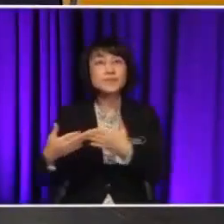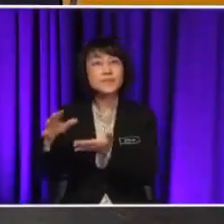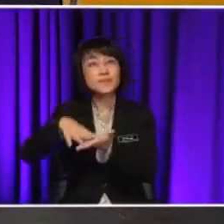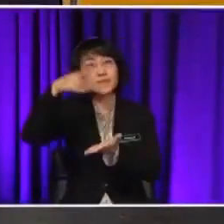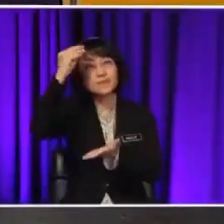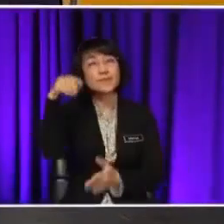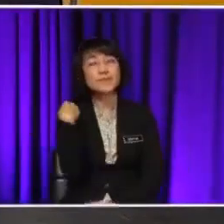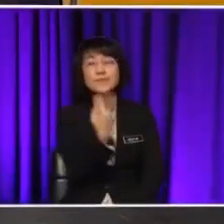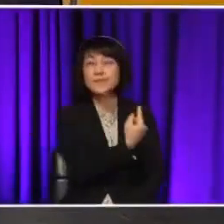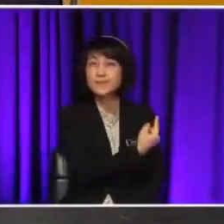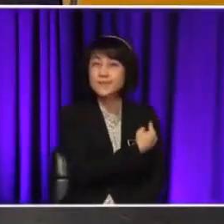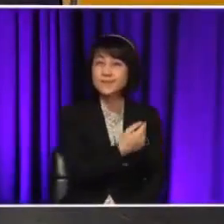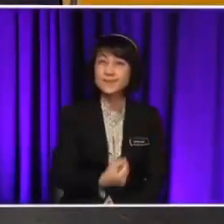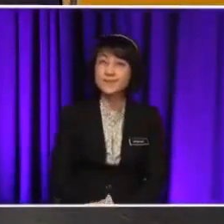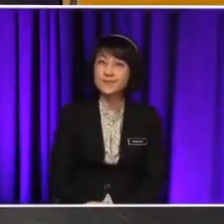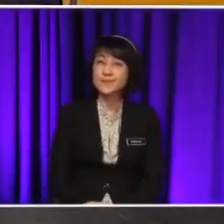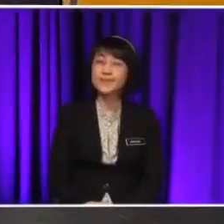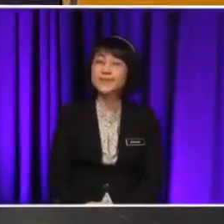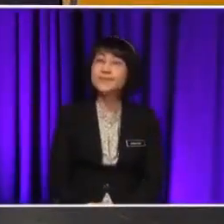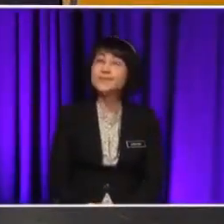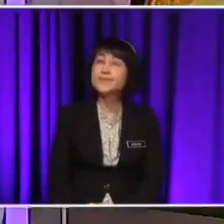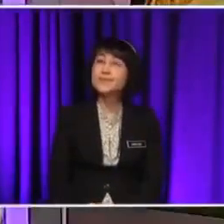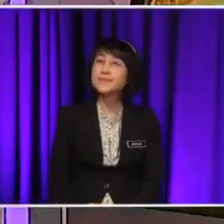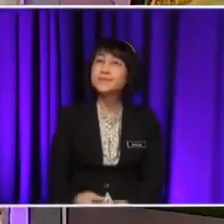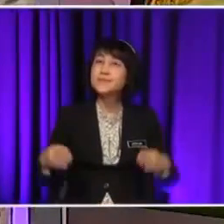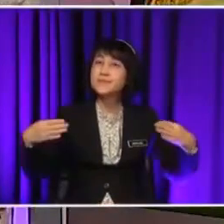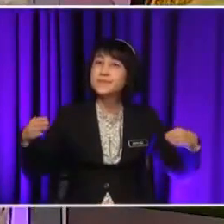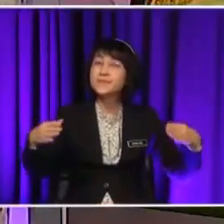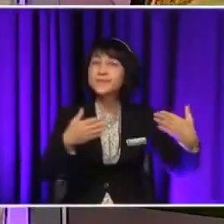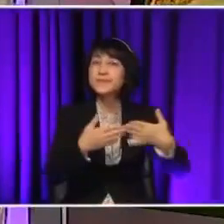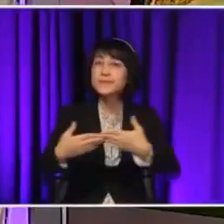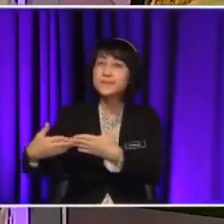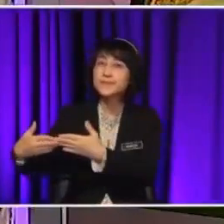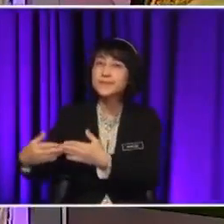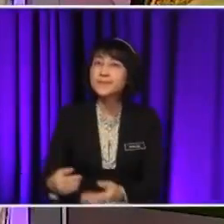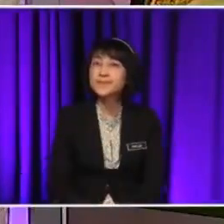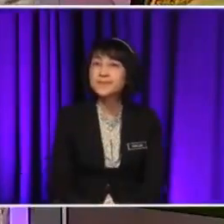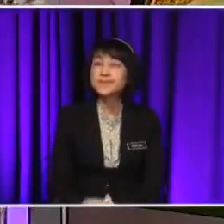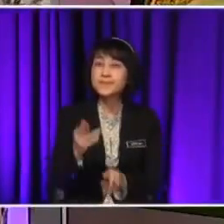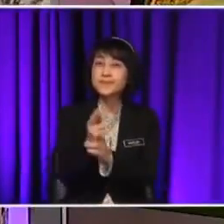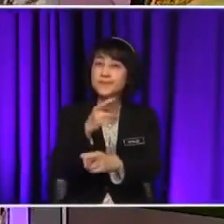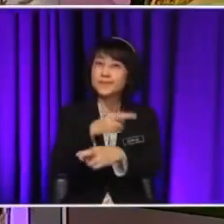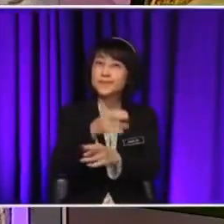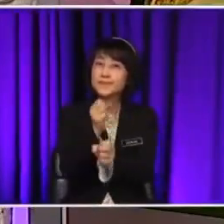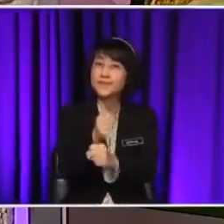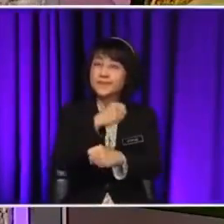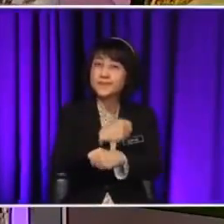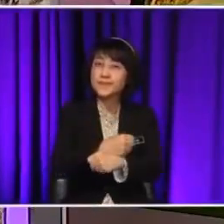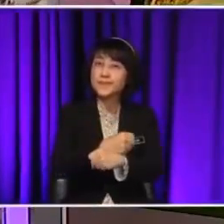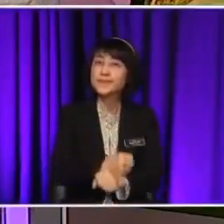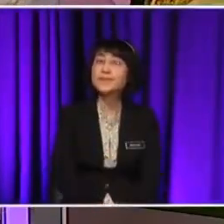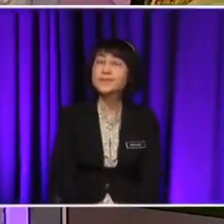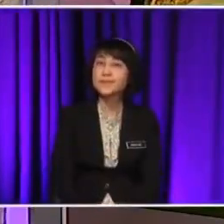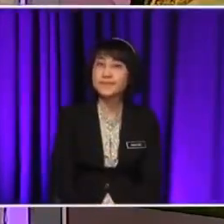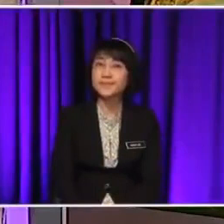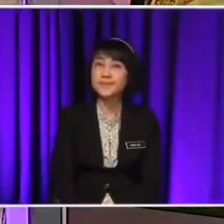kita pada hari ini Cikgu. Silakan. Okey, kita teruskan Fizi kepada bidang yang seterusnya adalah bidang reka bentuk. Okey, dalam bidang reka